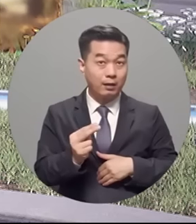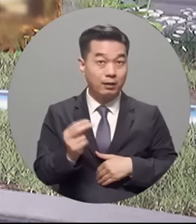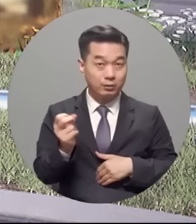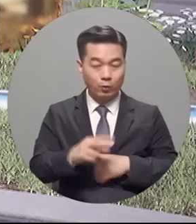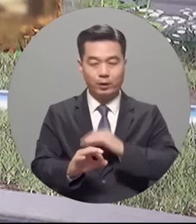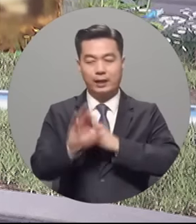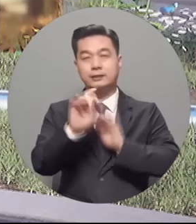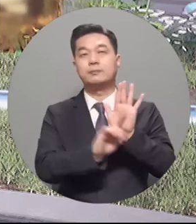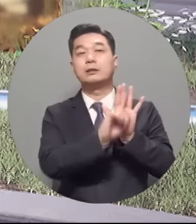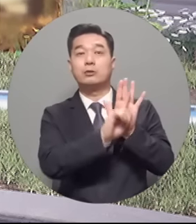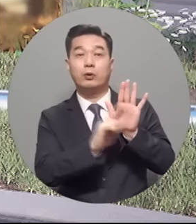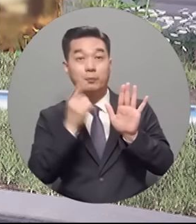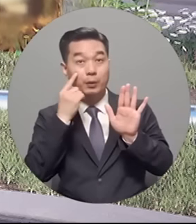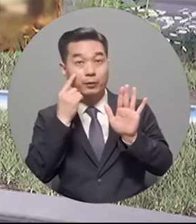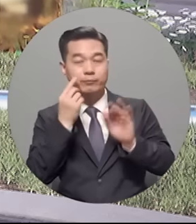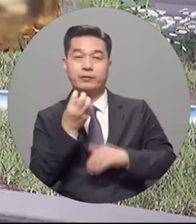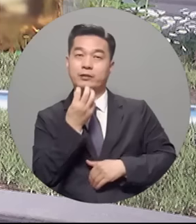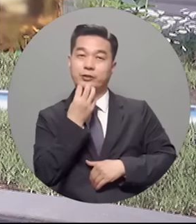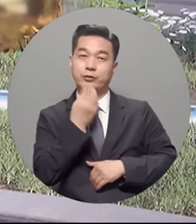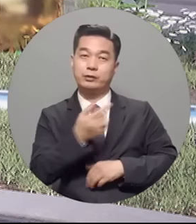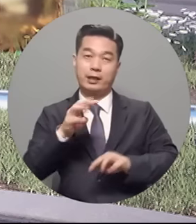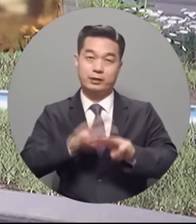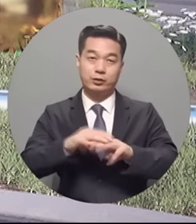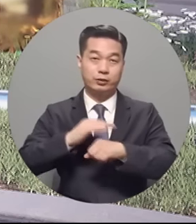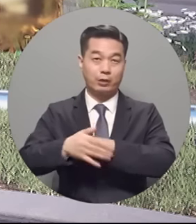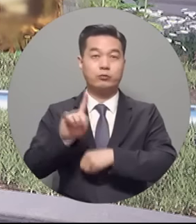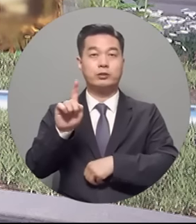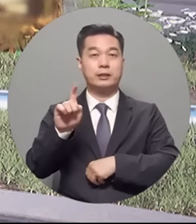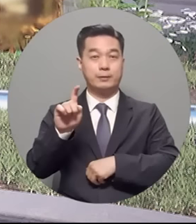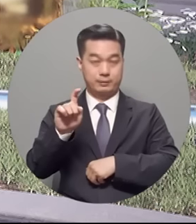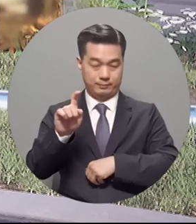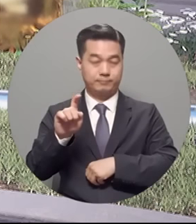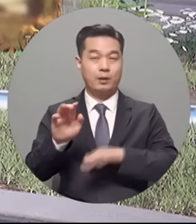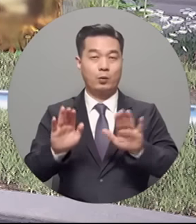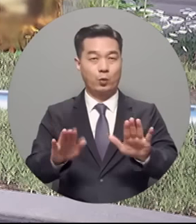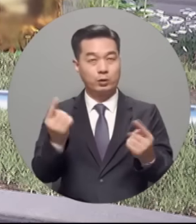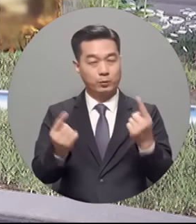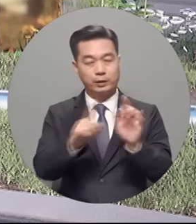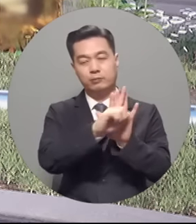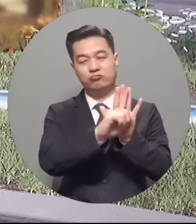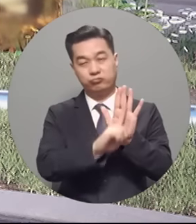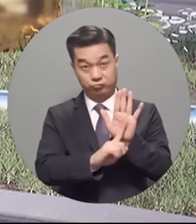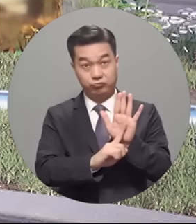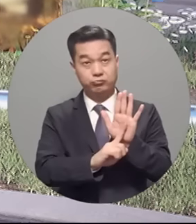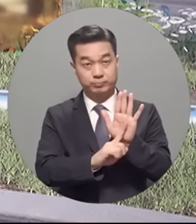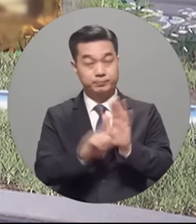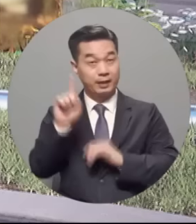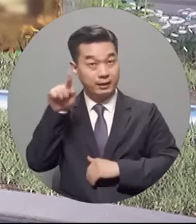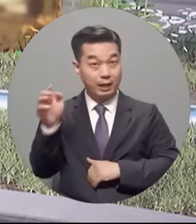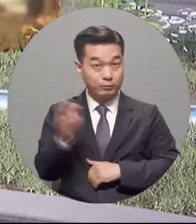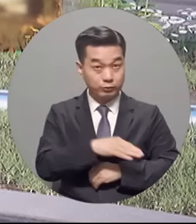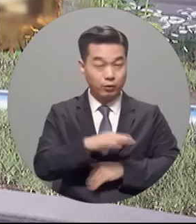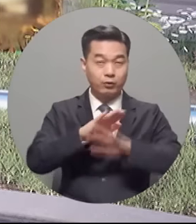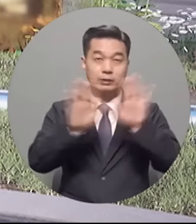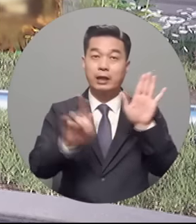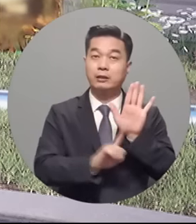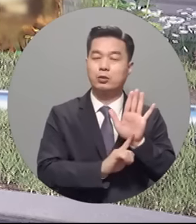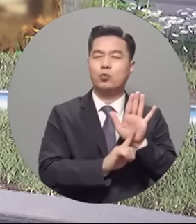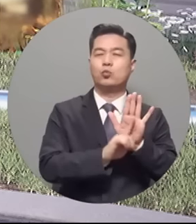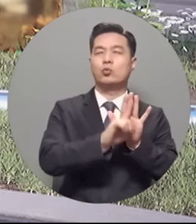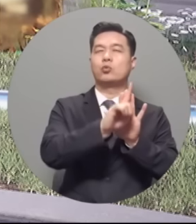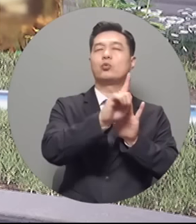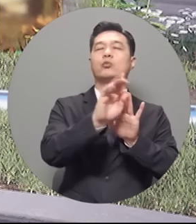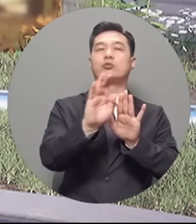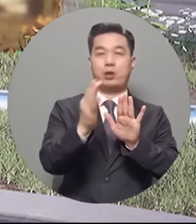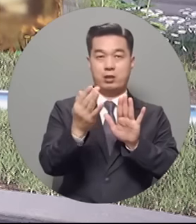최저 기온을 보시면 서울과 대전, 대구가 11도 등으로 오늘보다 낮겠습니다. 내일부터 낮 기온은 오름세를